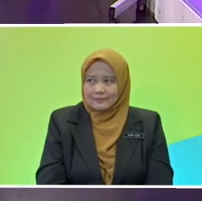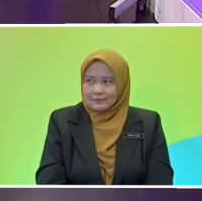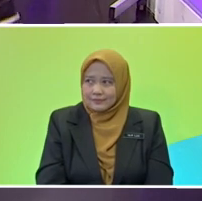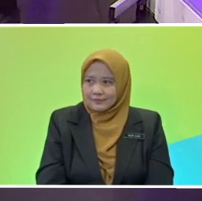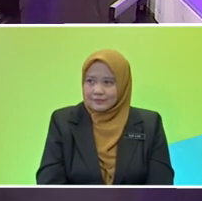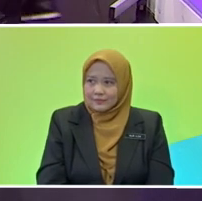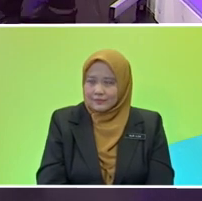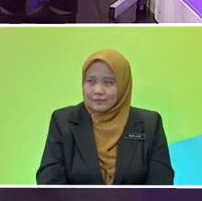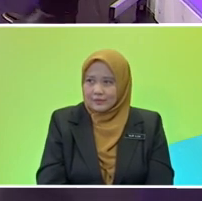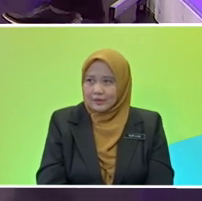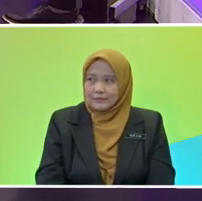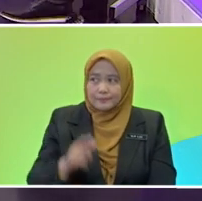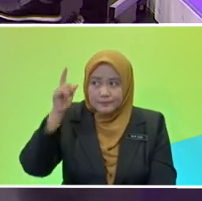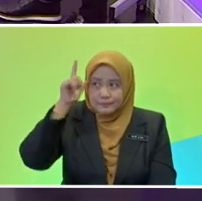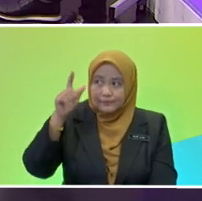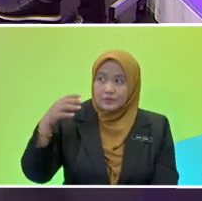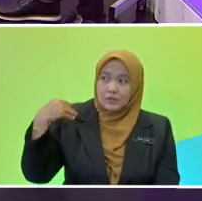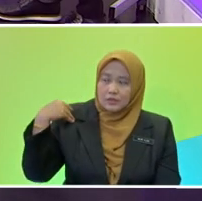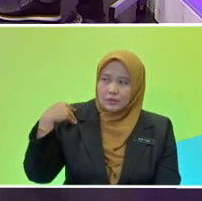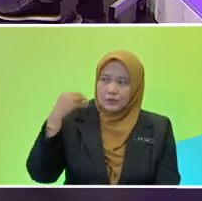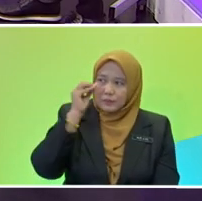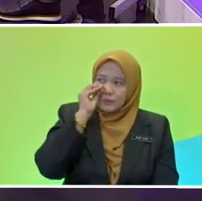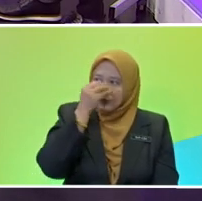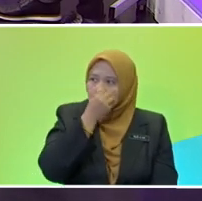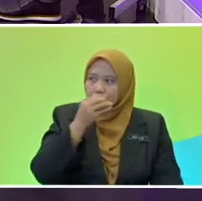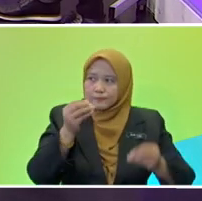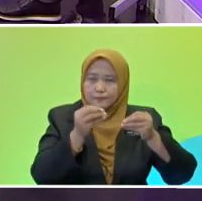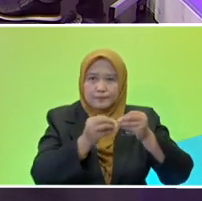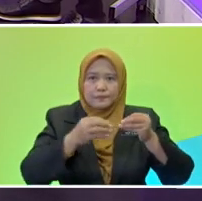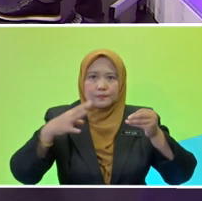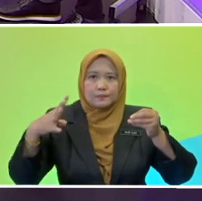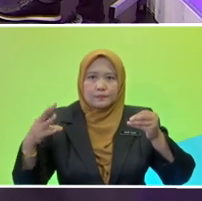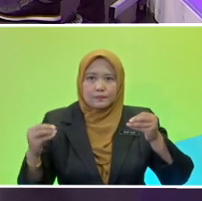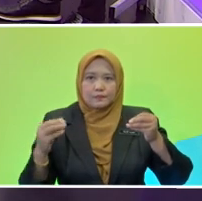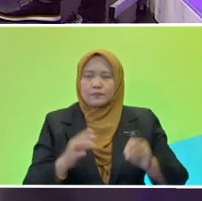kita ada pokok terong hasil bagi pemukul lain dong pukul terus